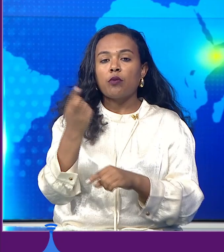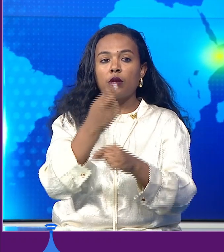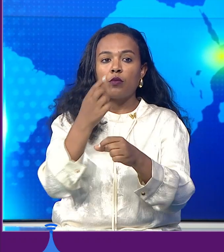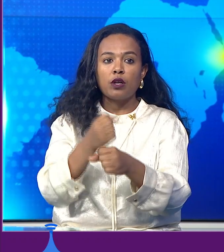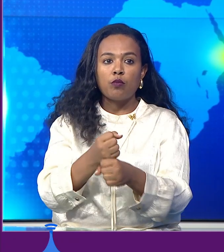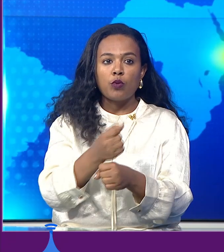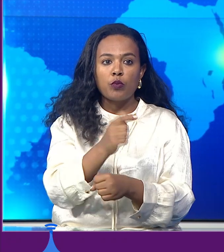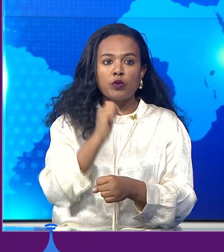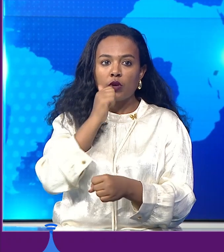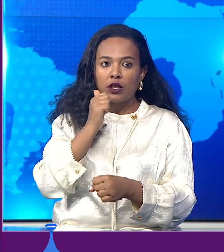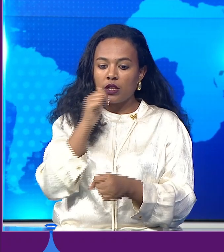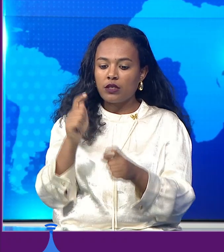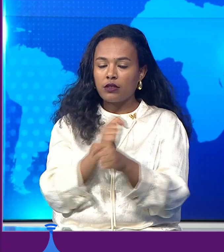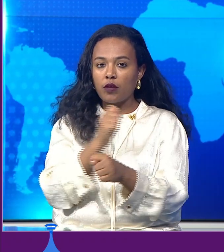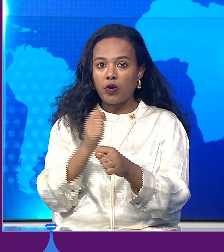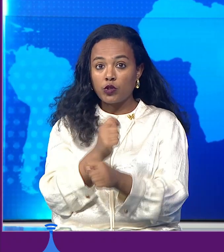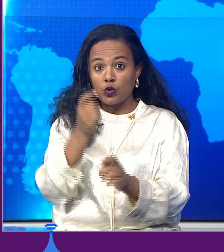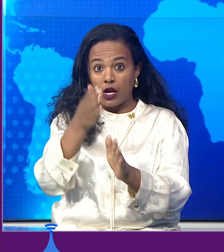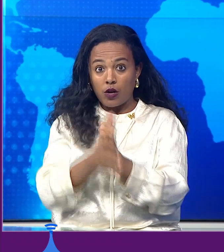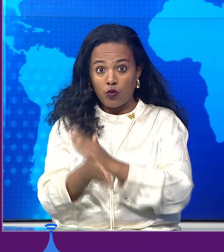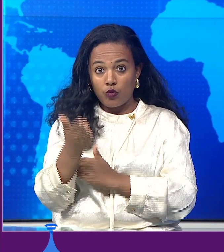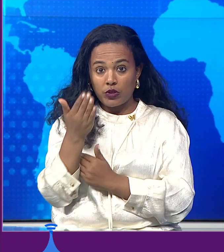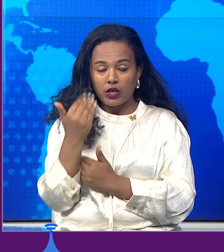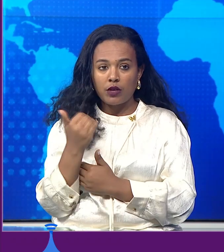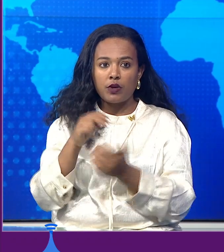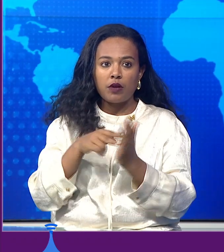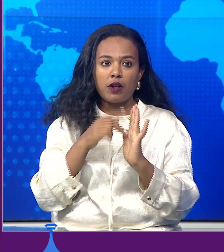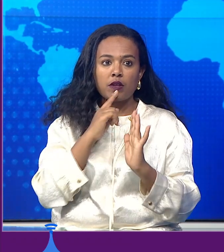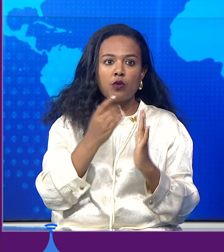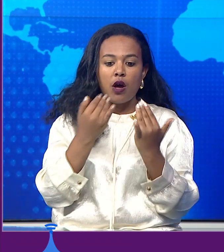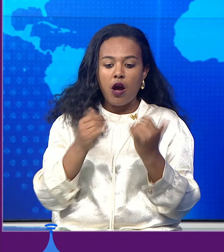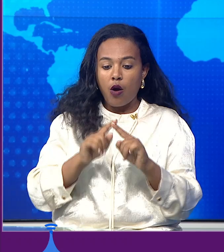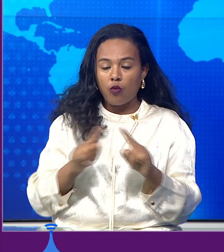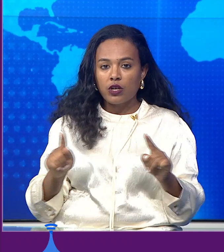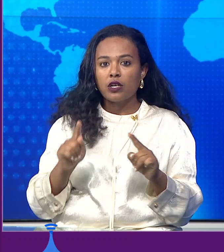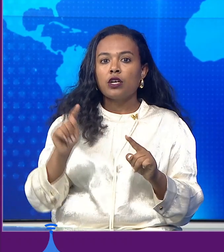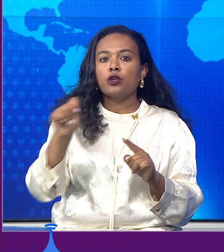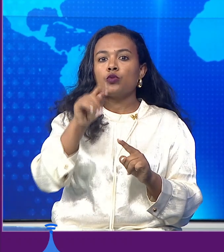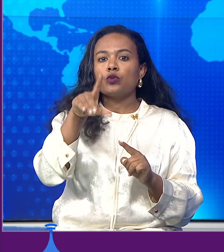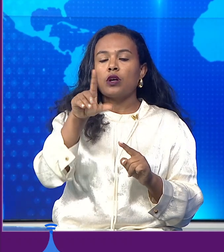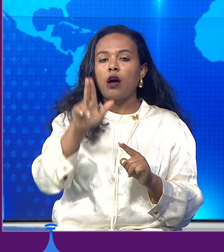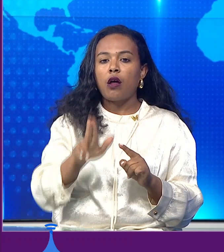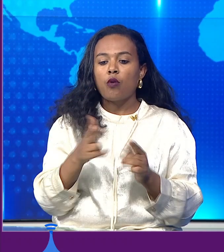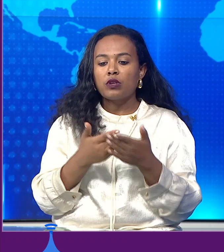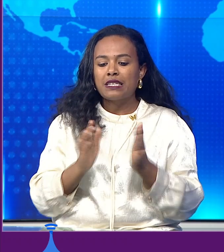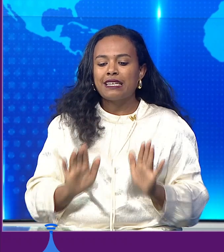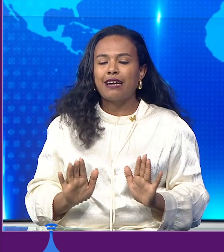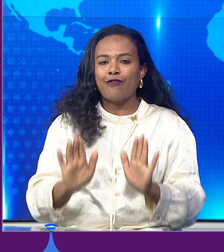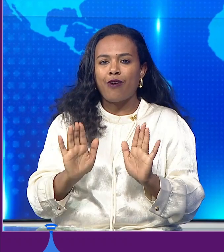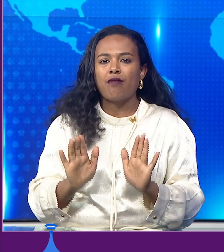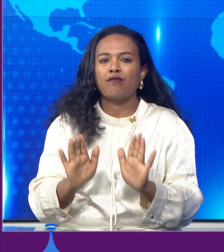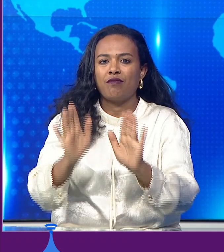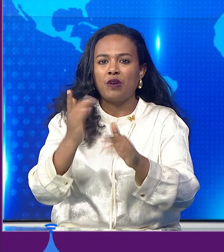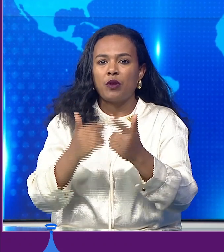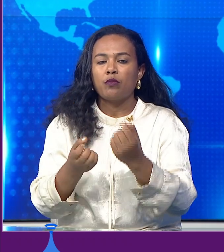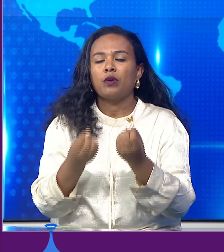ነው። የዕለት ተዕለት ተግባራቸውን ያከናውኑበት የነበረበት ማለት ነው። አሁን ላይ ግን የቱርካና ሐይቅ ወደዚህ እየገፋ በመምጣቱ ምክንያት